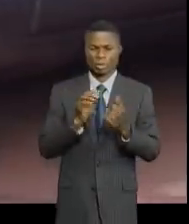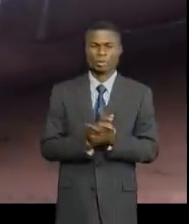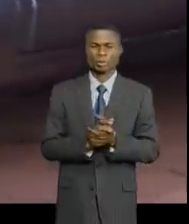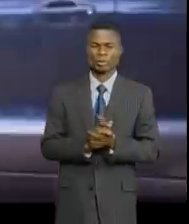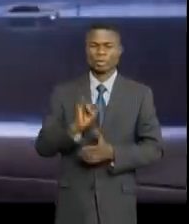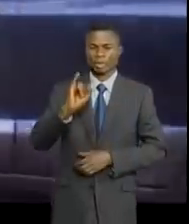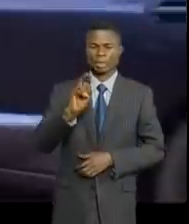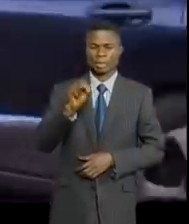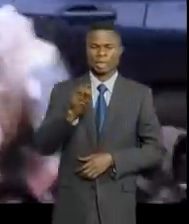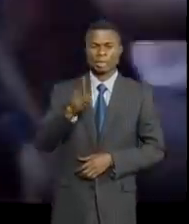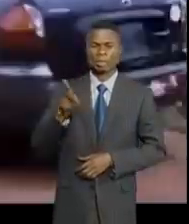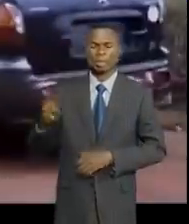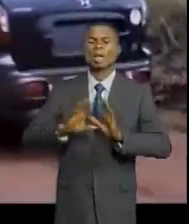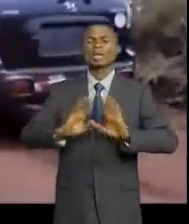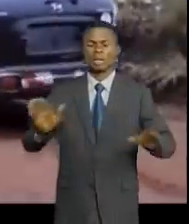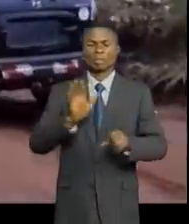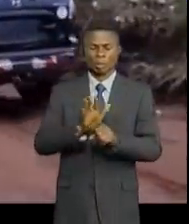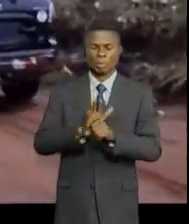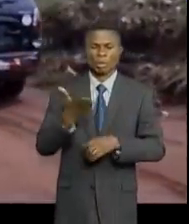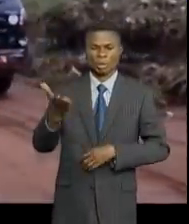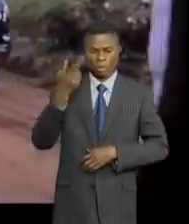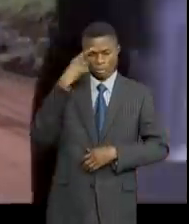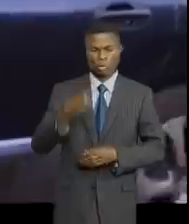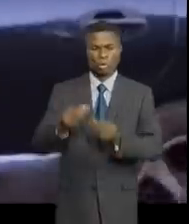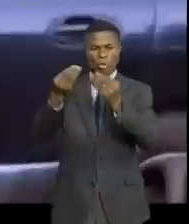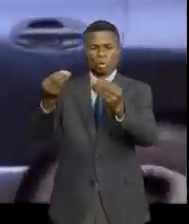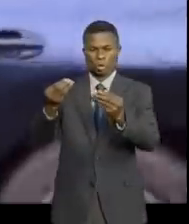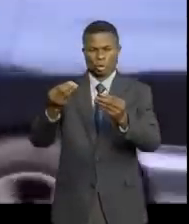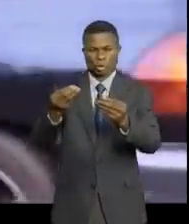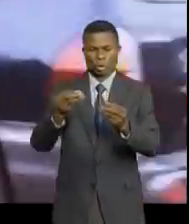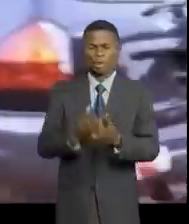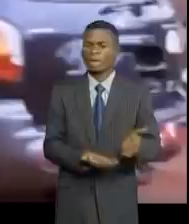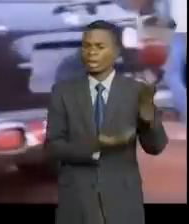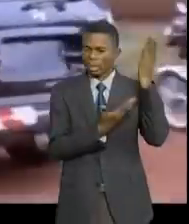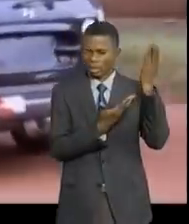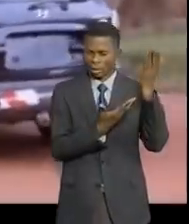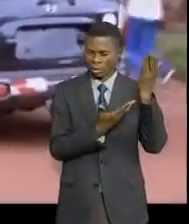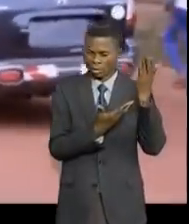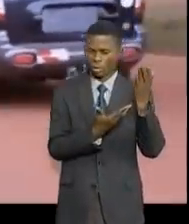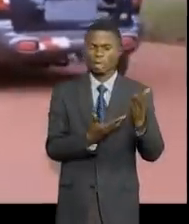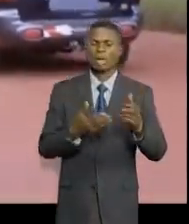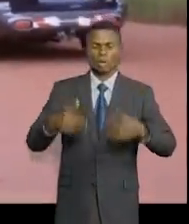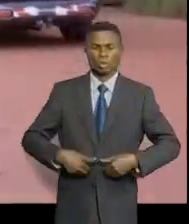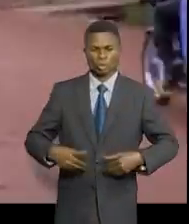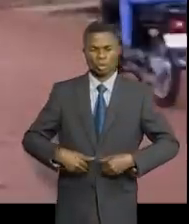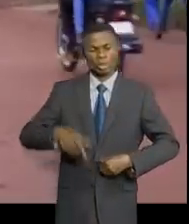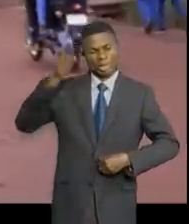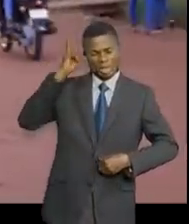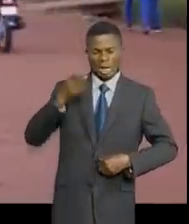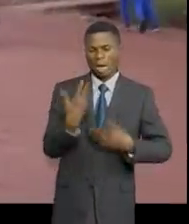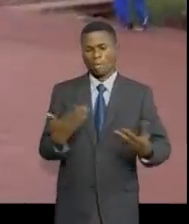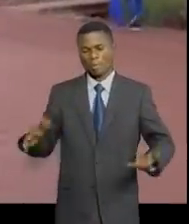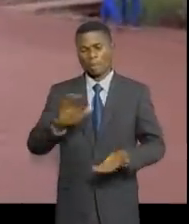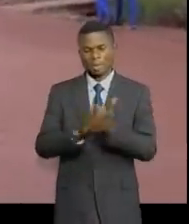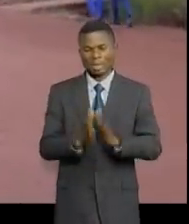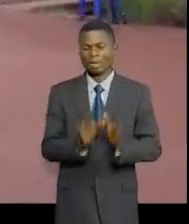a des compétences pour donner ce qui n'était pas utile hier, aujourd'hui, puisse être utile. Il faut